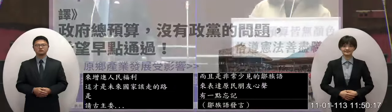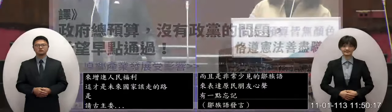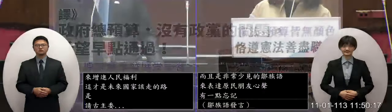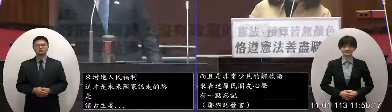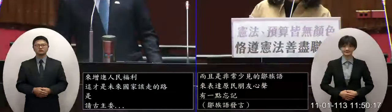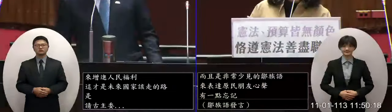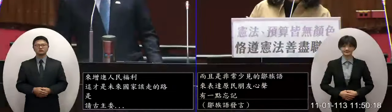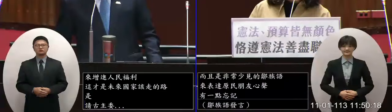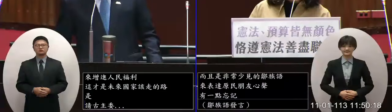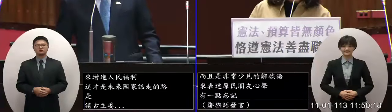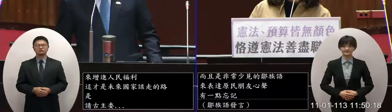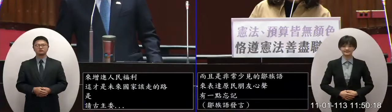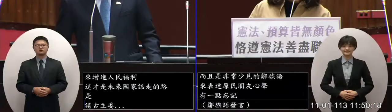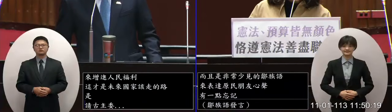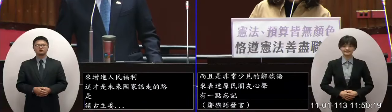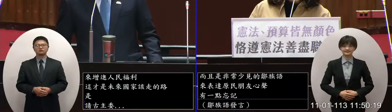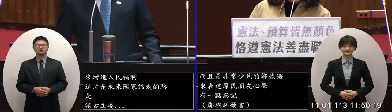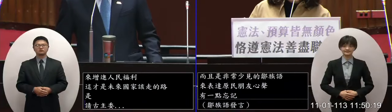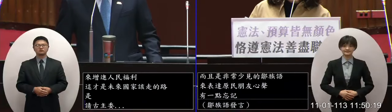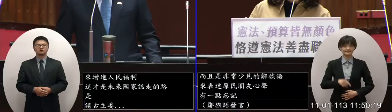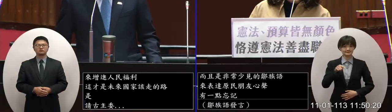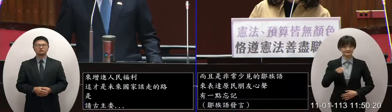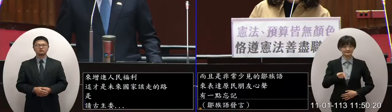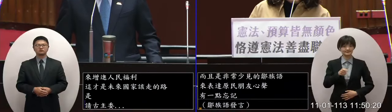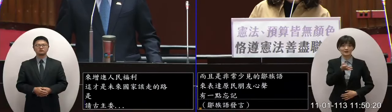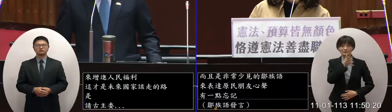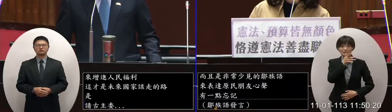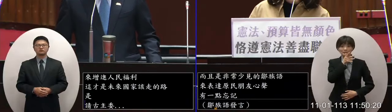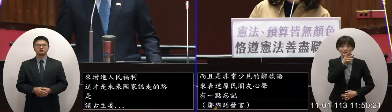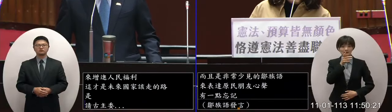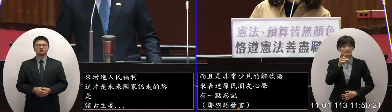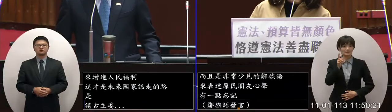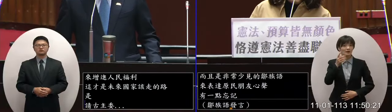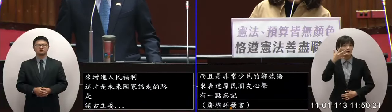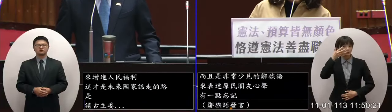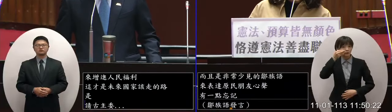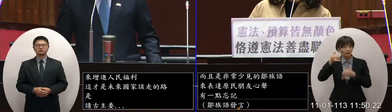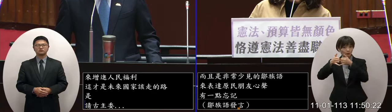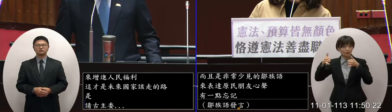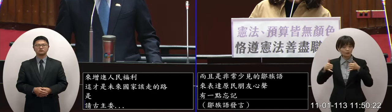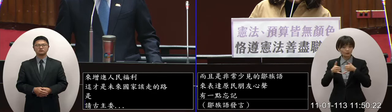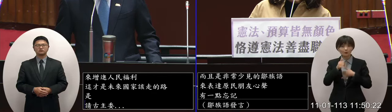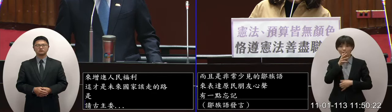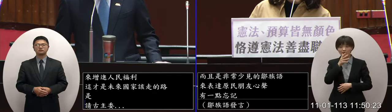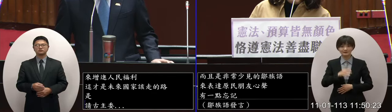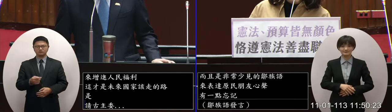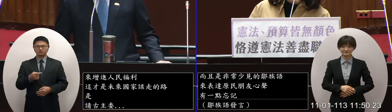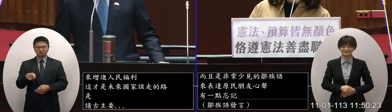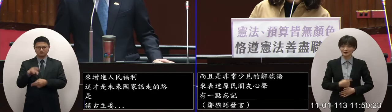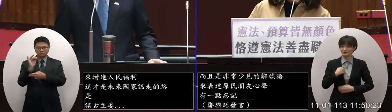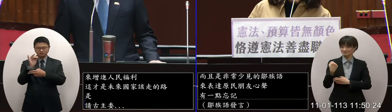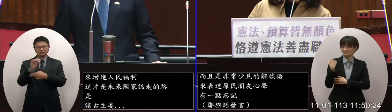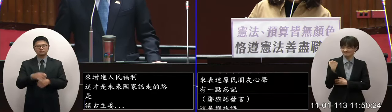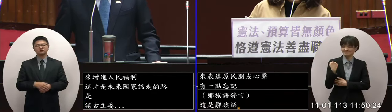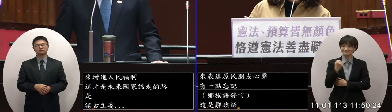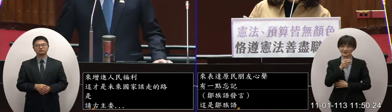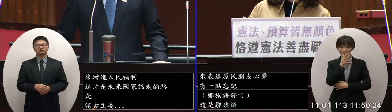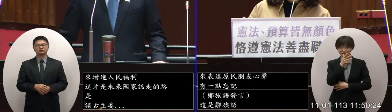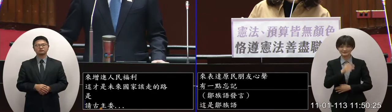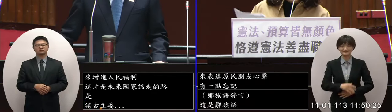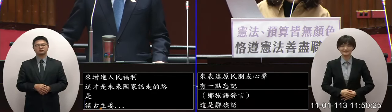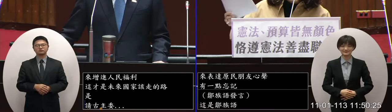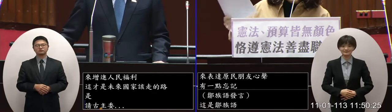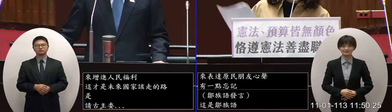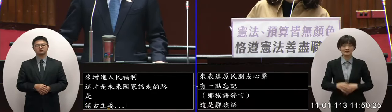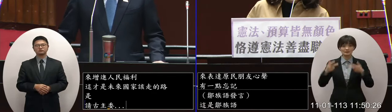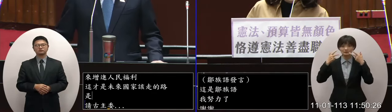瓦，到曼尼，这是邹族语，我努力了， 乘以100分， 谢谢。这也是